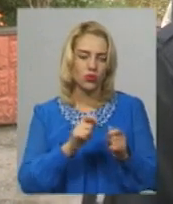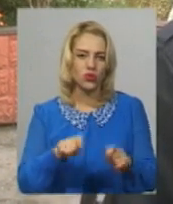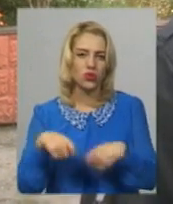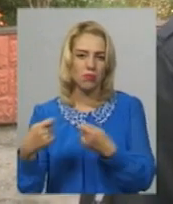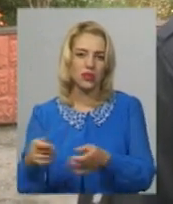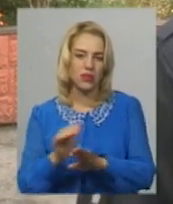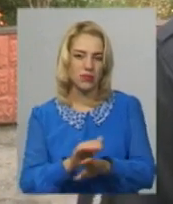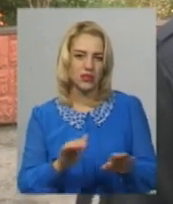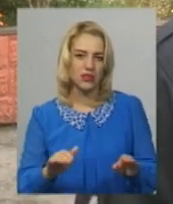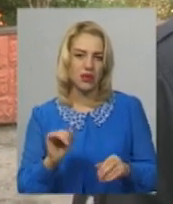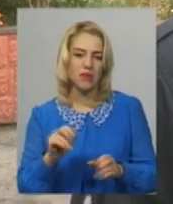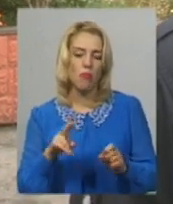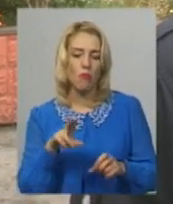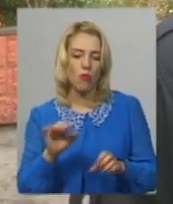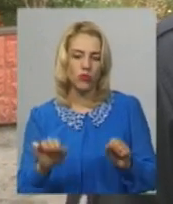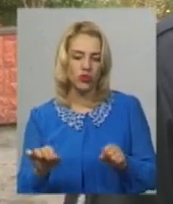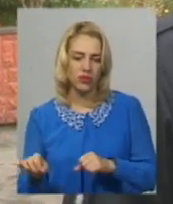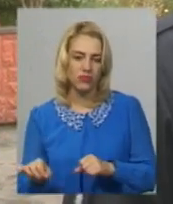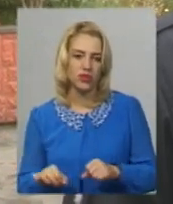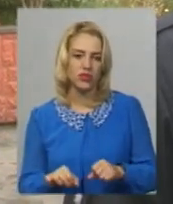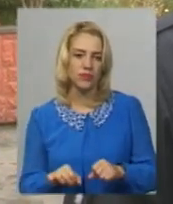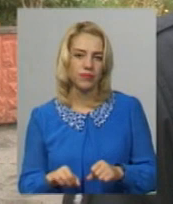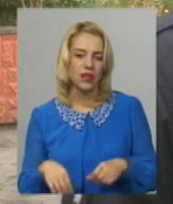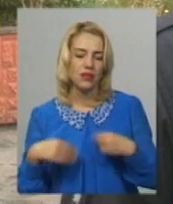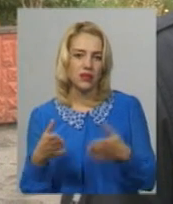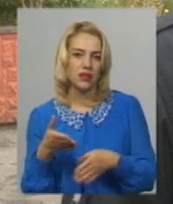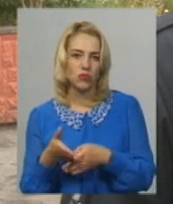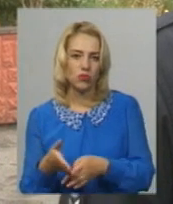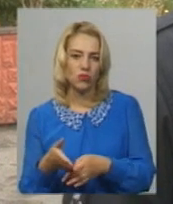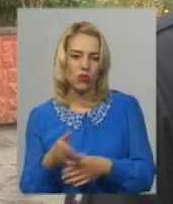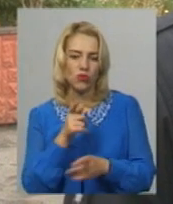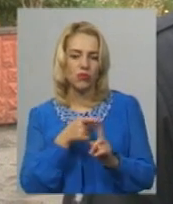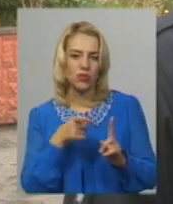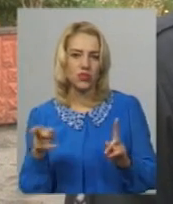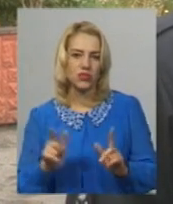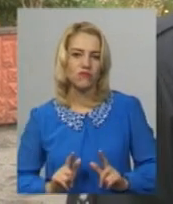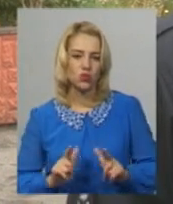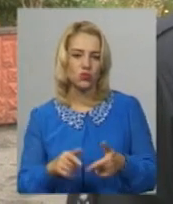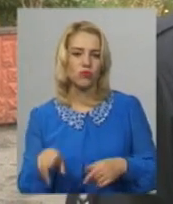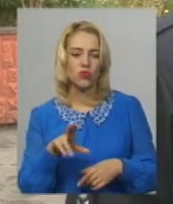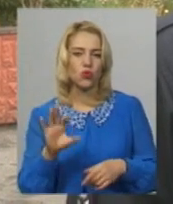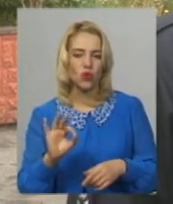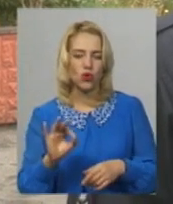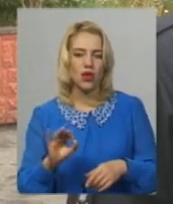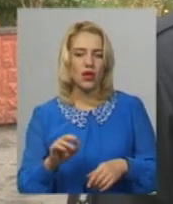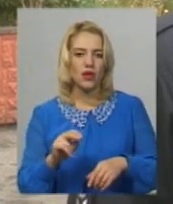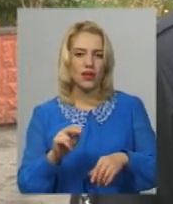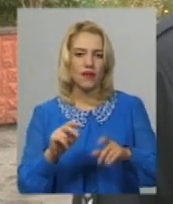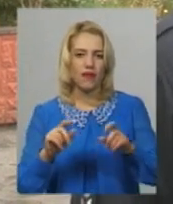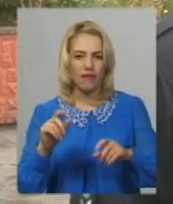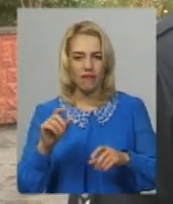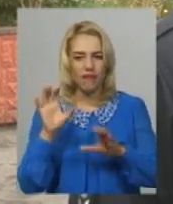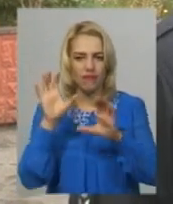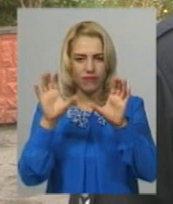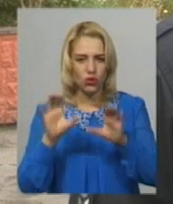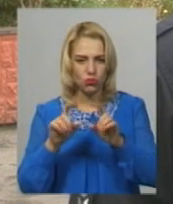передаємо дітям і по можливості потім, звичайно, надаємо допомогу під час вступу до відомчих навчальних закладів, якщо